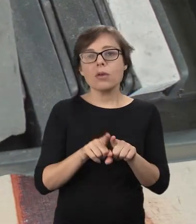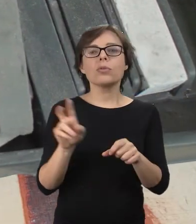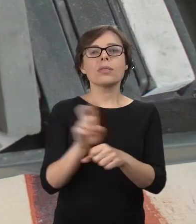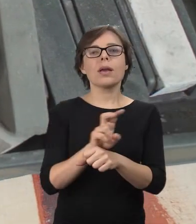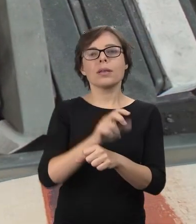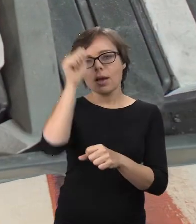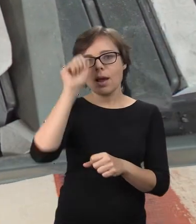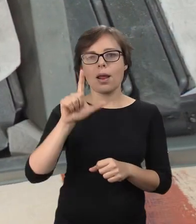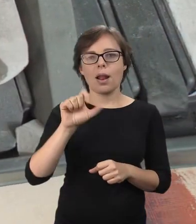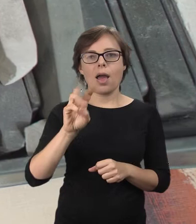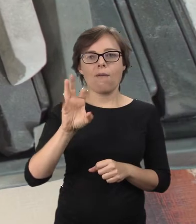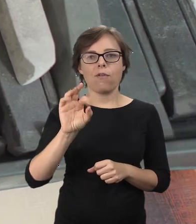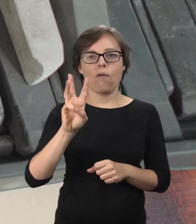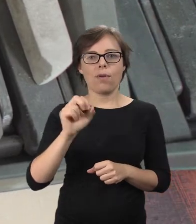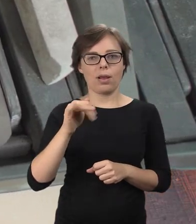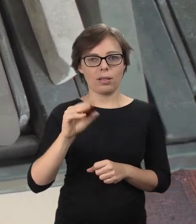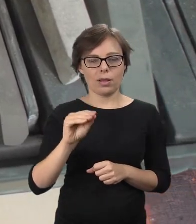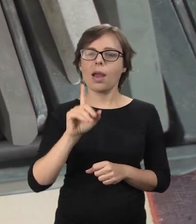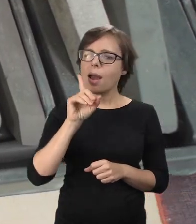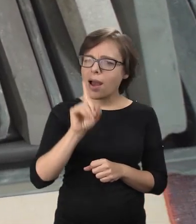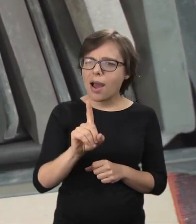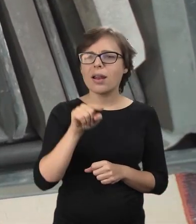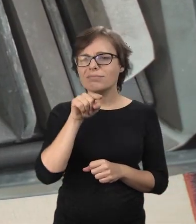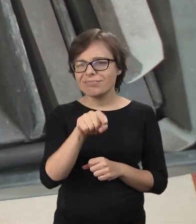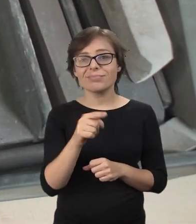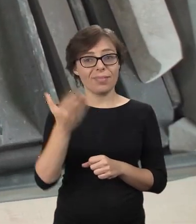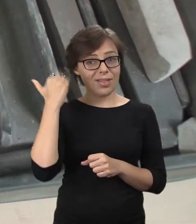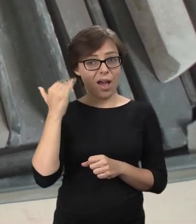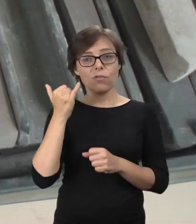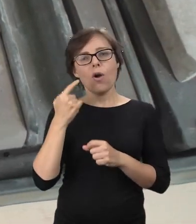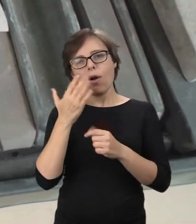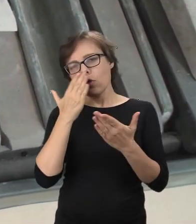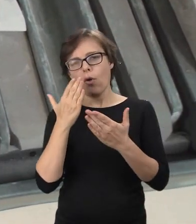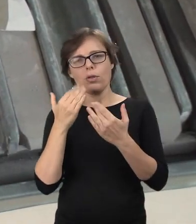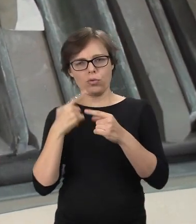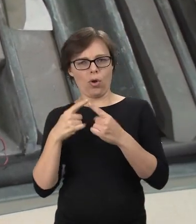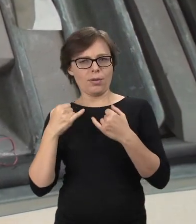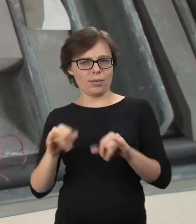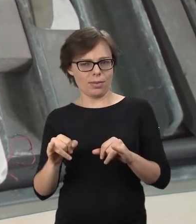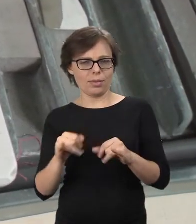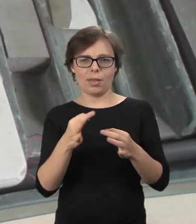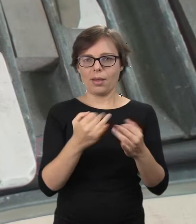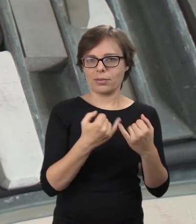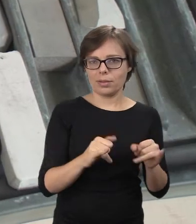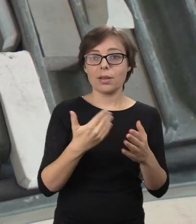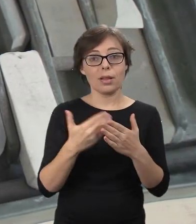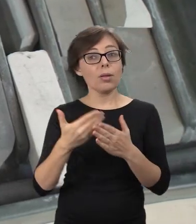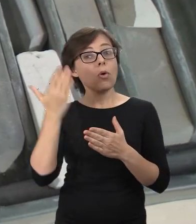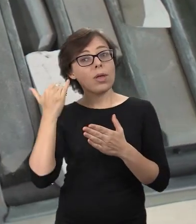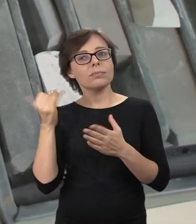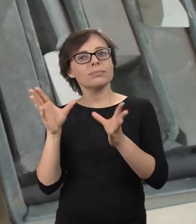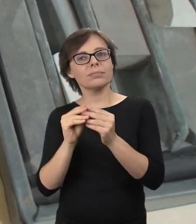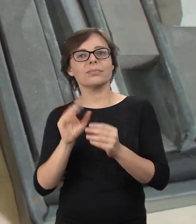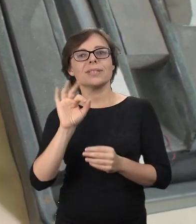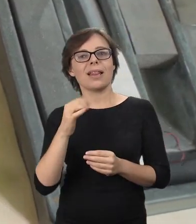też technika lawowania, chociaż w nieco innej niż kiedyś formie, ponieważ nie występuje już w